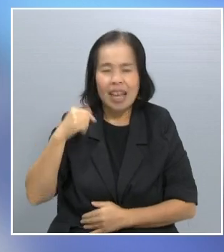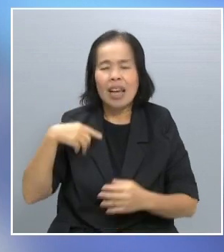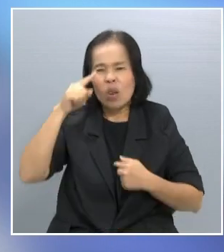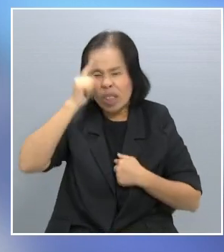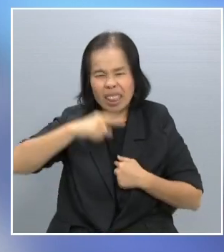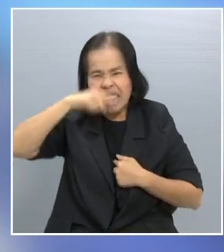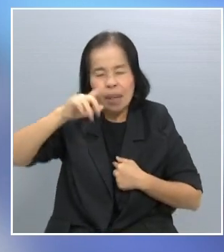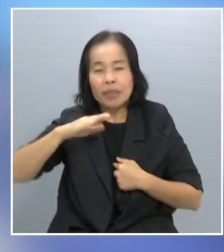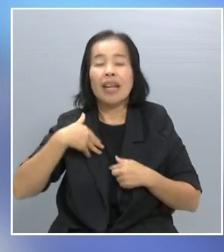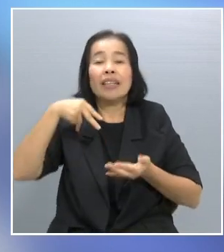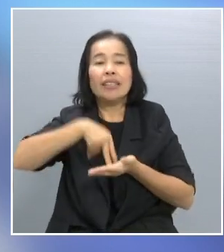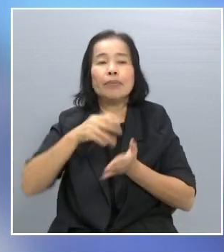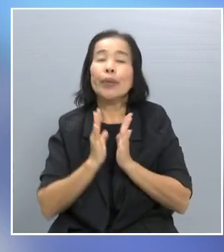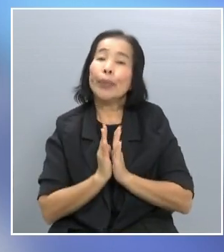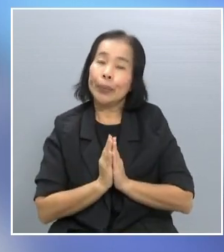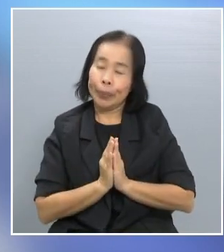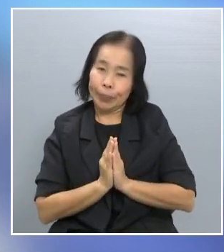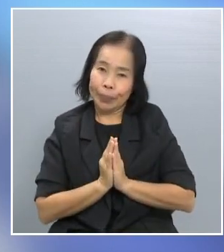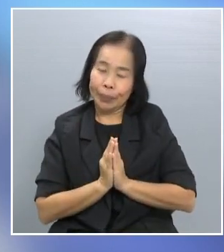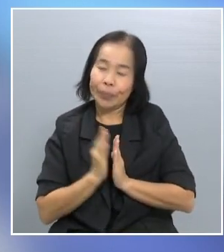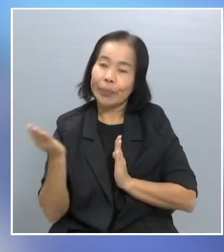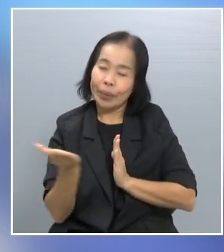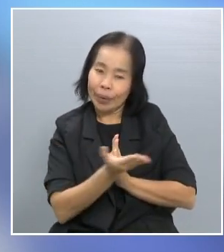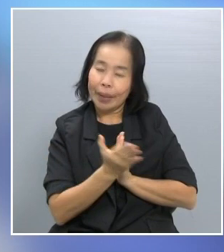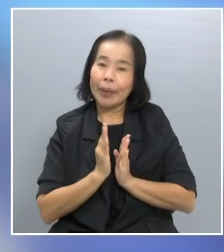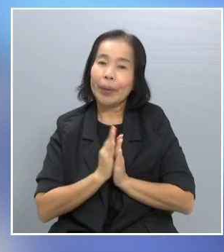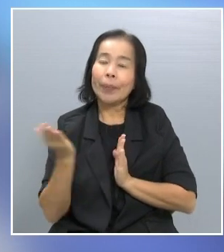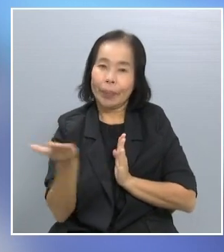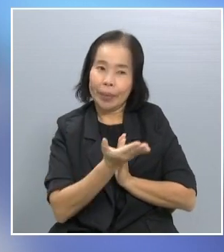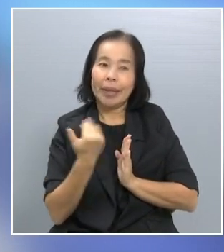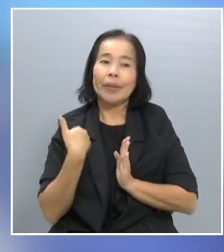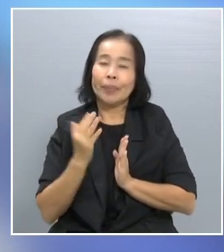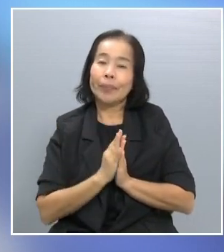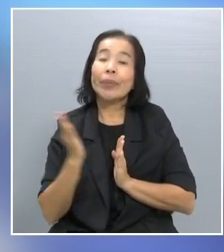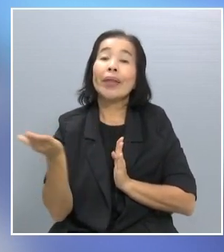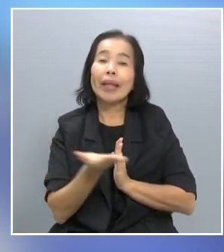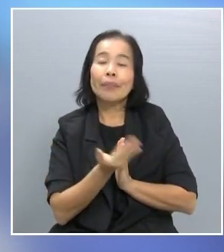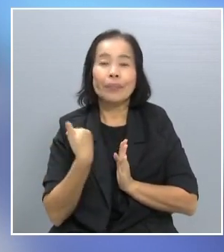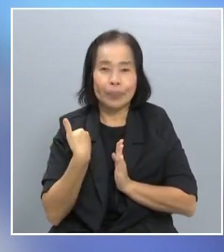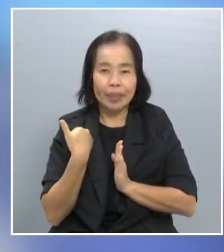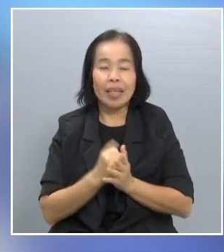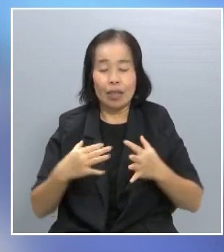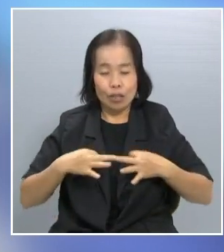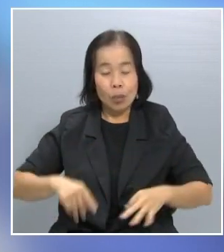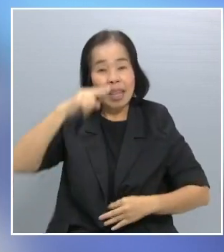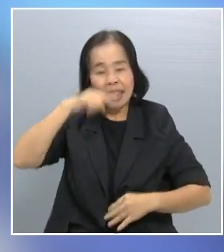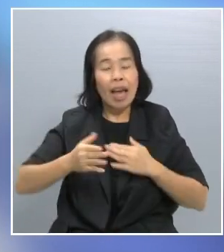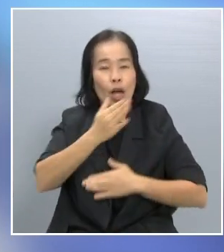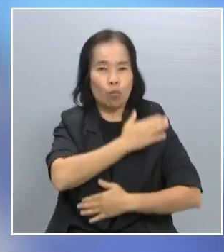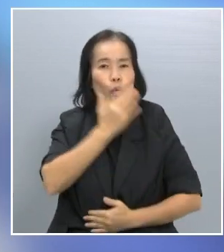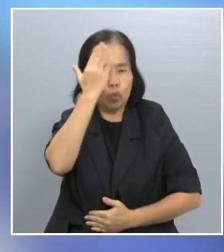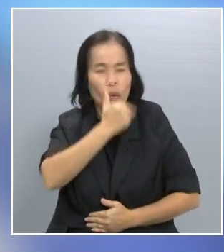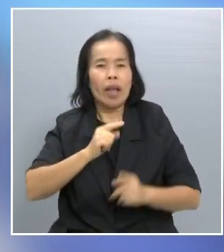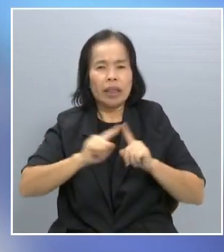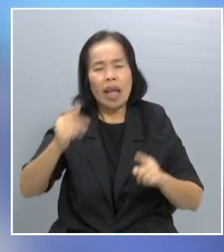ยืนอยู่นี่ครับยกมือพนมมือไหว้อันนี้เราเข้าใจได้ก็อาจจะมีการต้อนรับนักท่องเที่ยวแต่งชุดไทยให้มันสวยงาม นะฮะแต่ทำไม